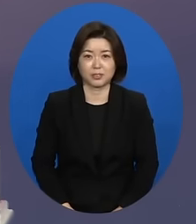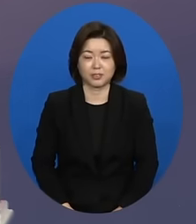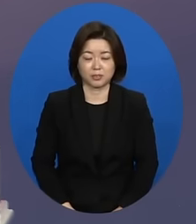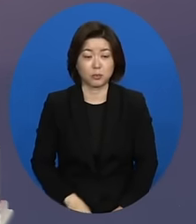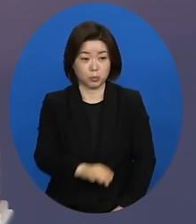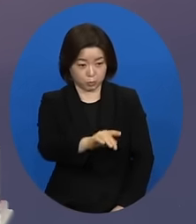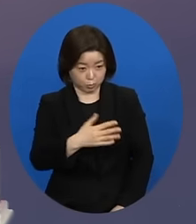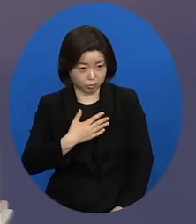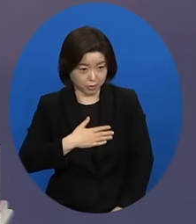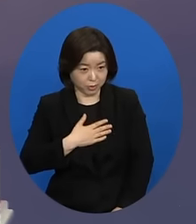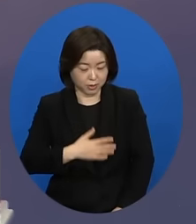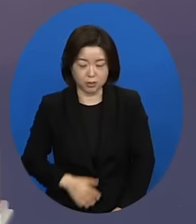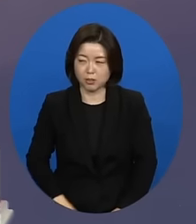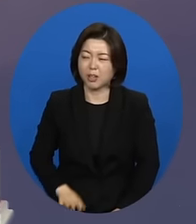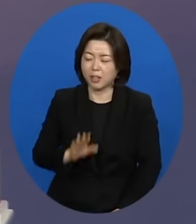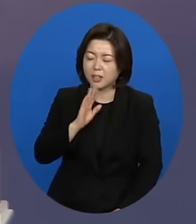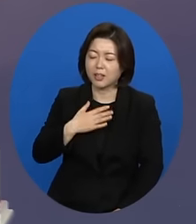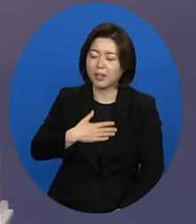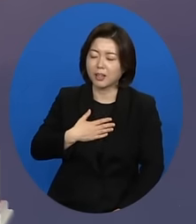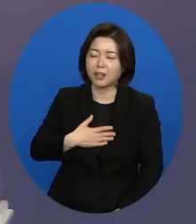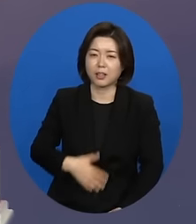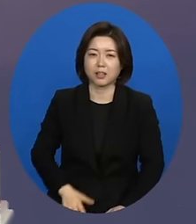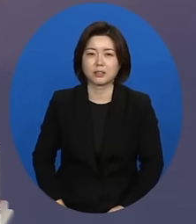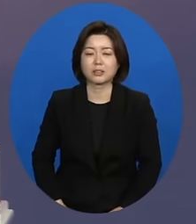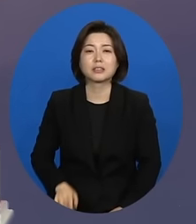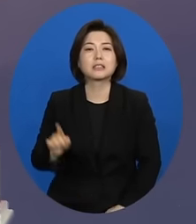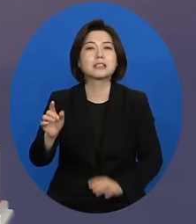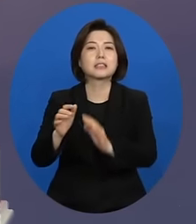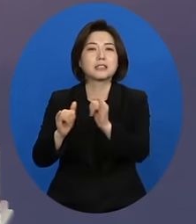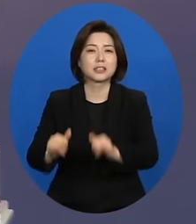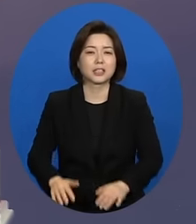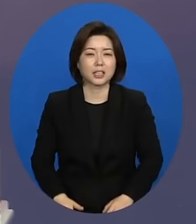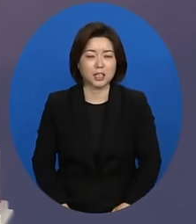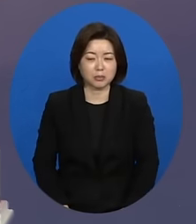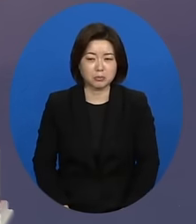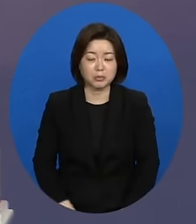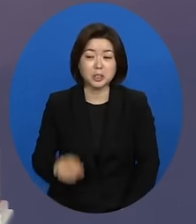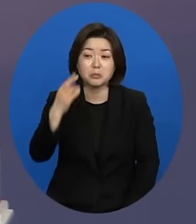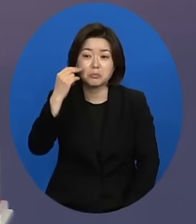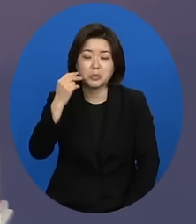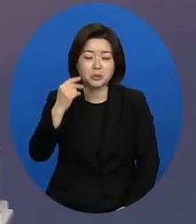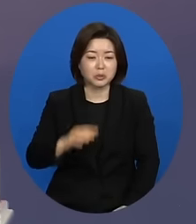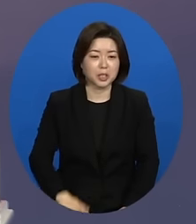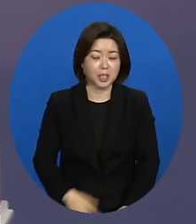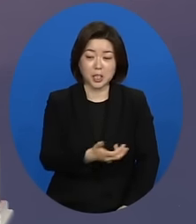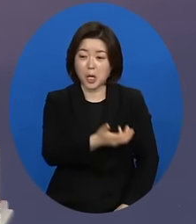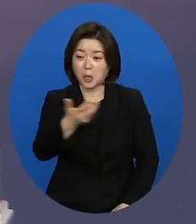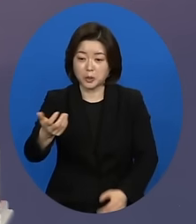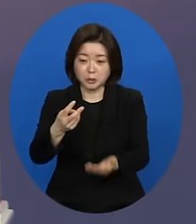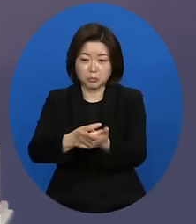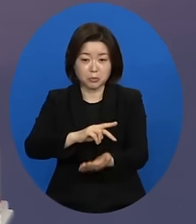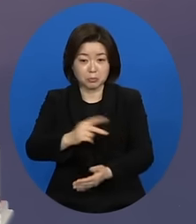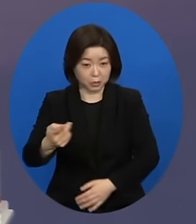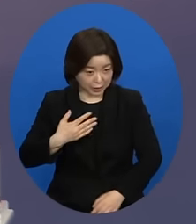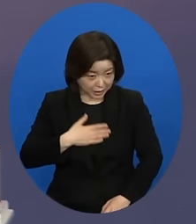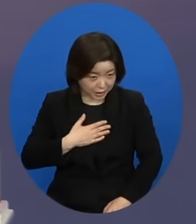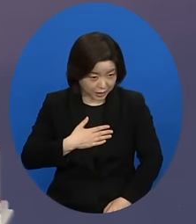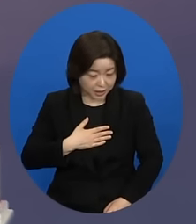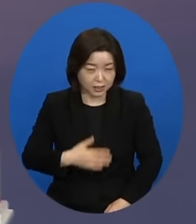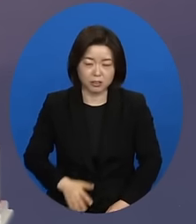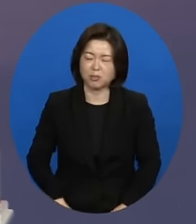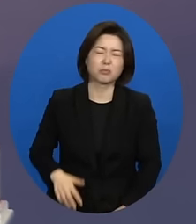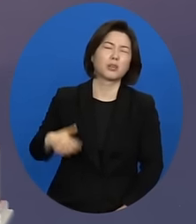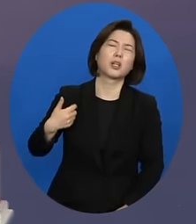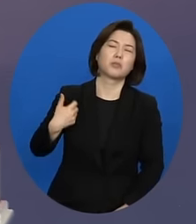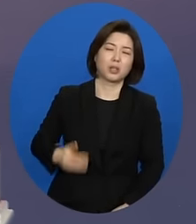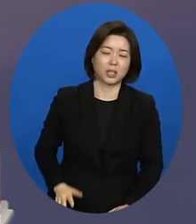어, 아는구나. 예. 그 사람이 미국의 이민법 바꾼 거 알아? 몰라요.